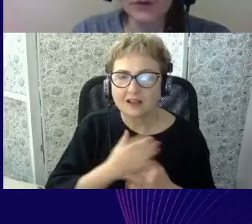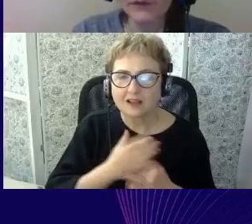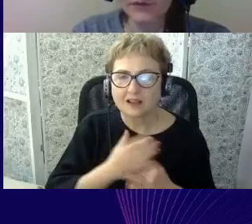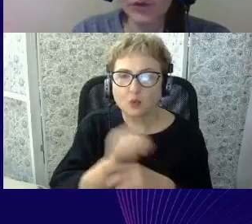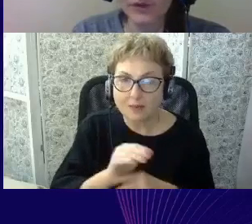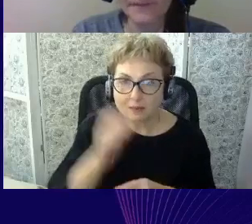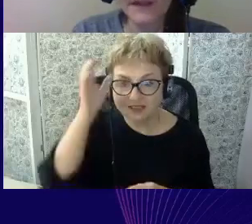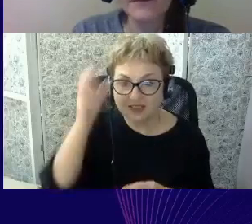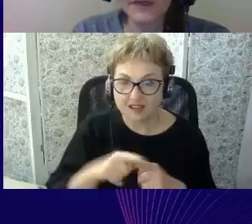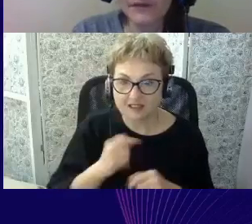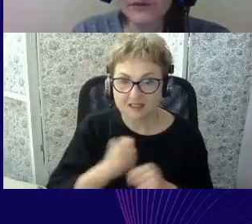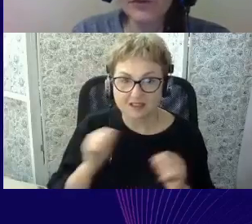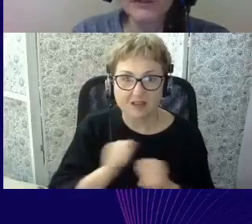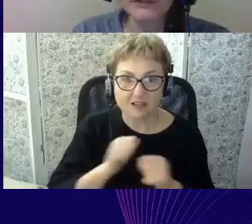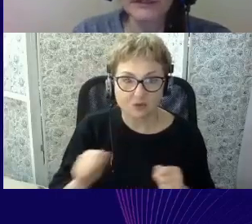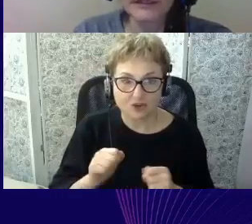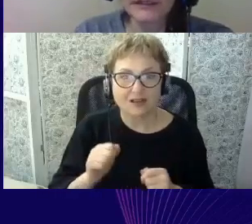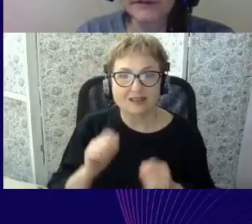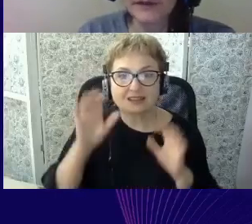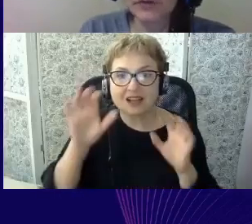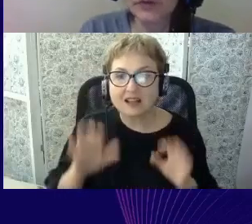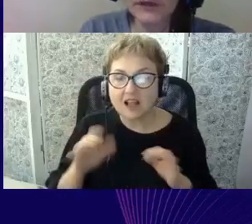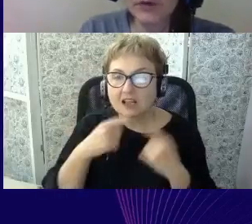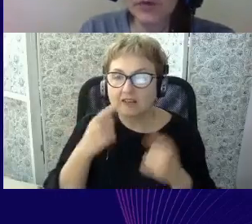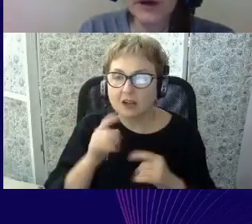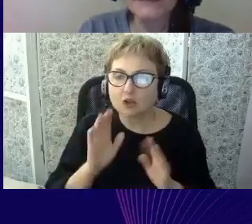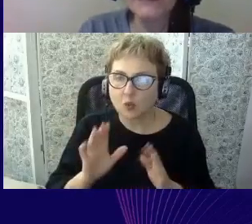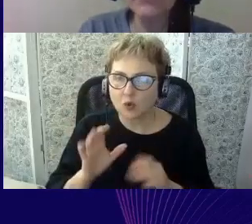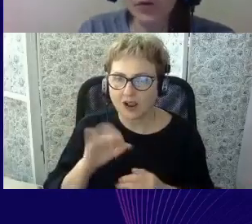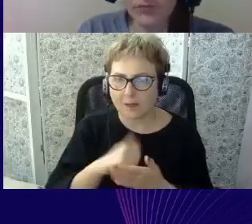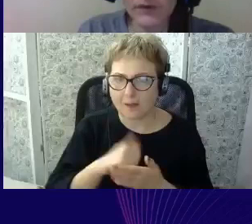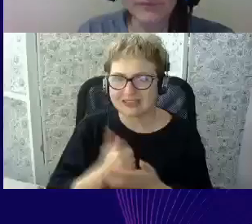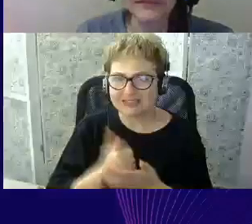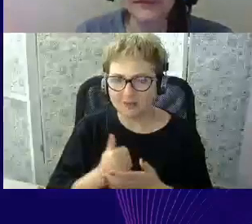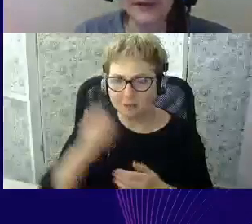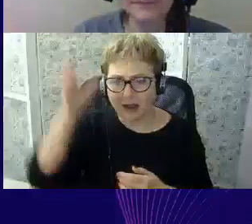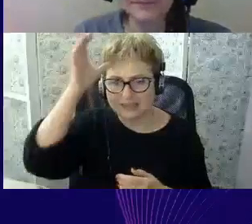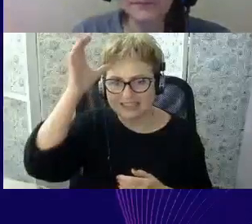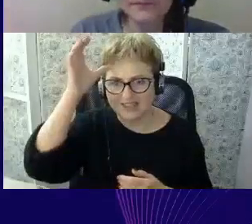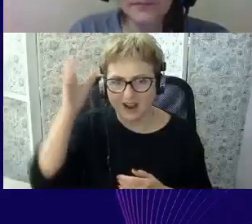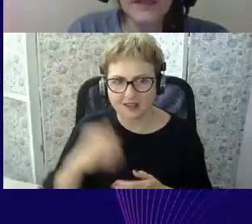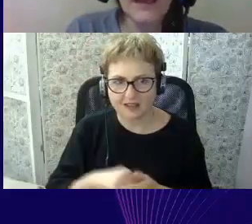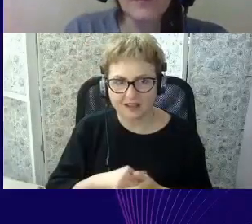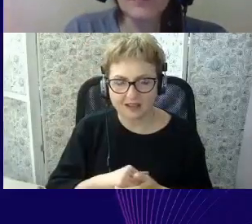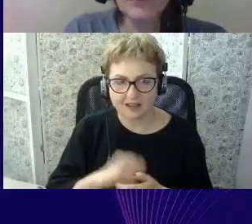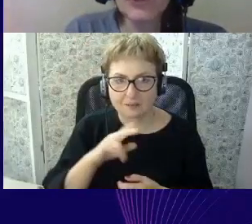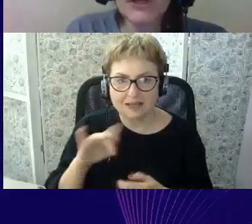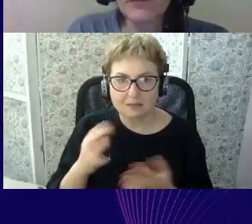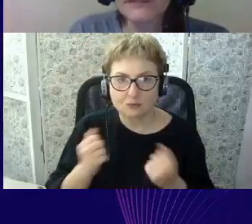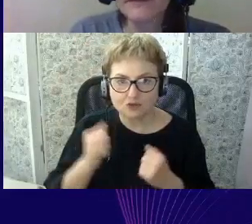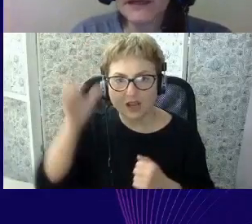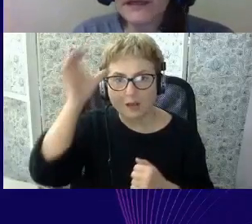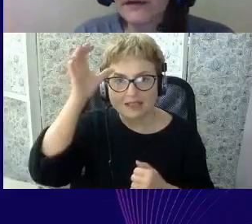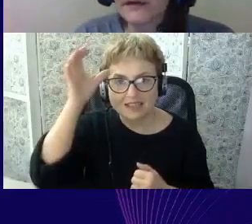этого будет невозможно. В данном случае законодатель говорит только об основном образовании. При